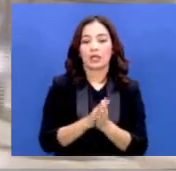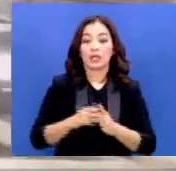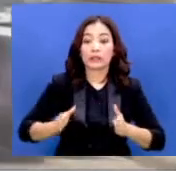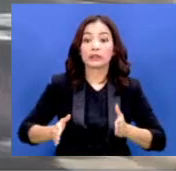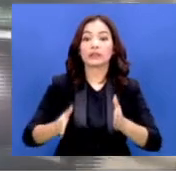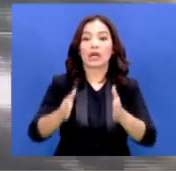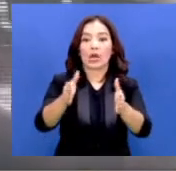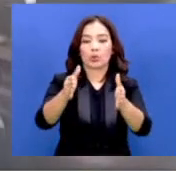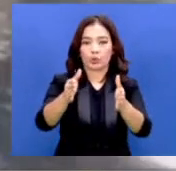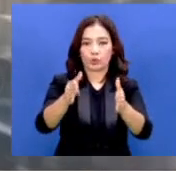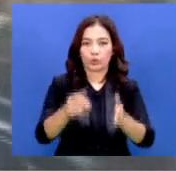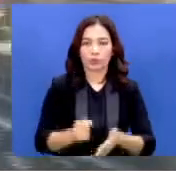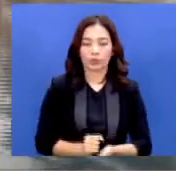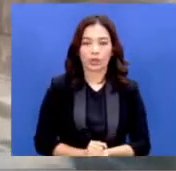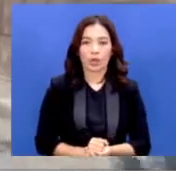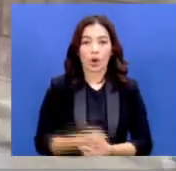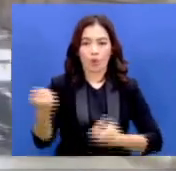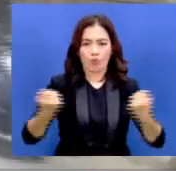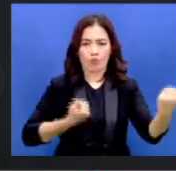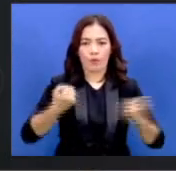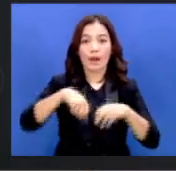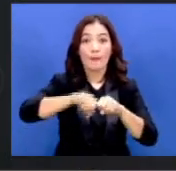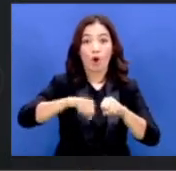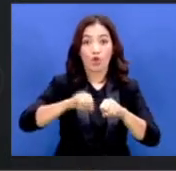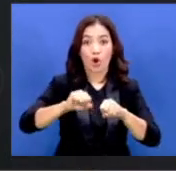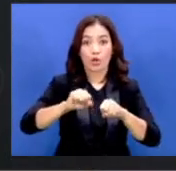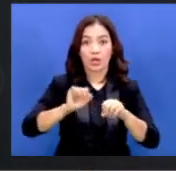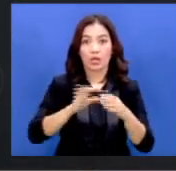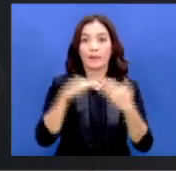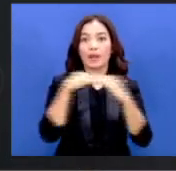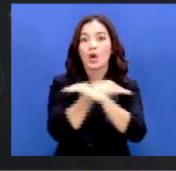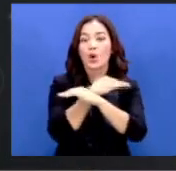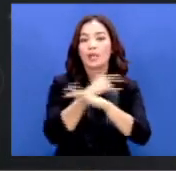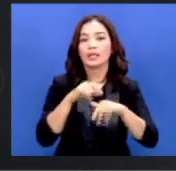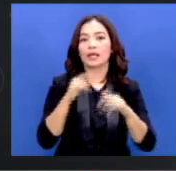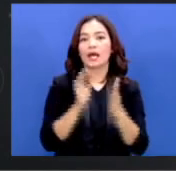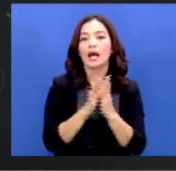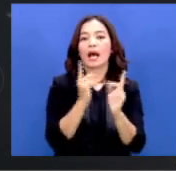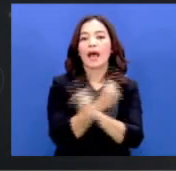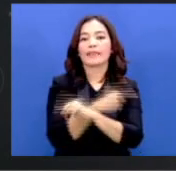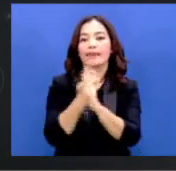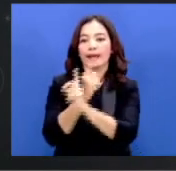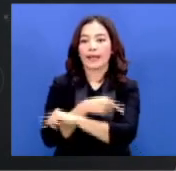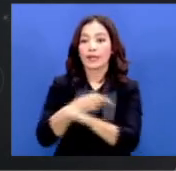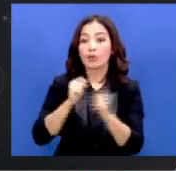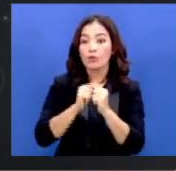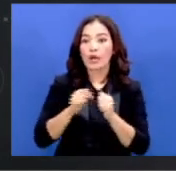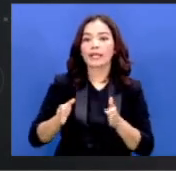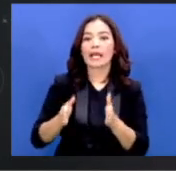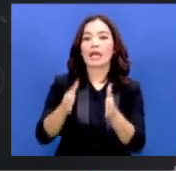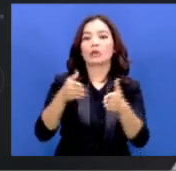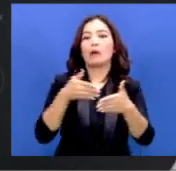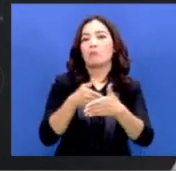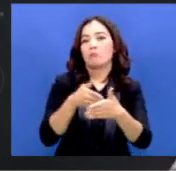lokasi. Pengendara mobil dan sepeda motor yang melintas terpaksa bergantian dan membuat laju mereka